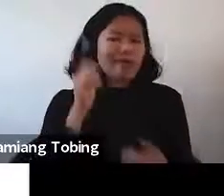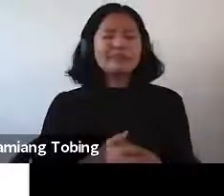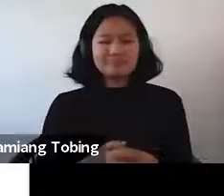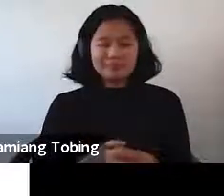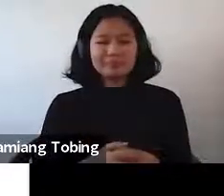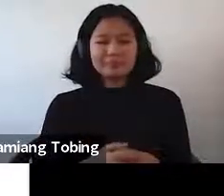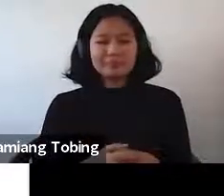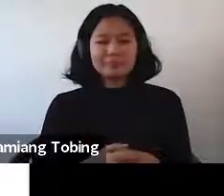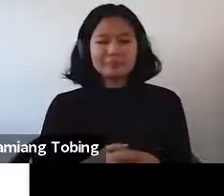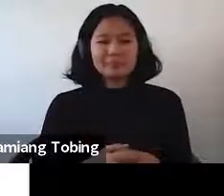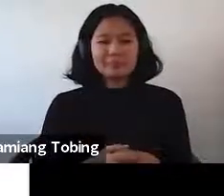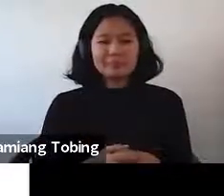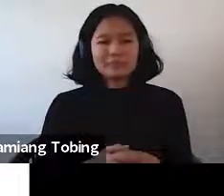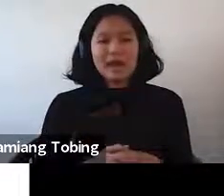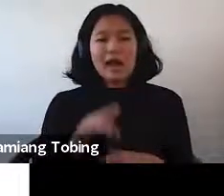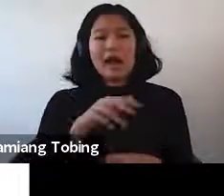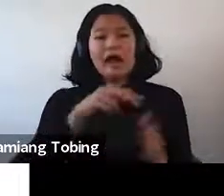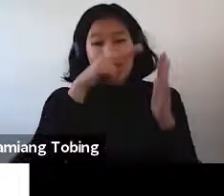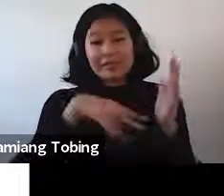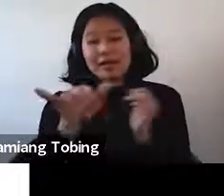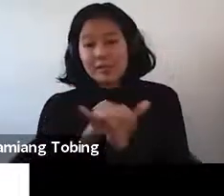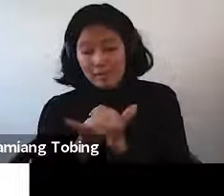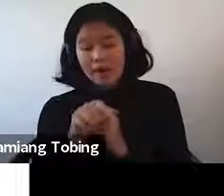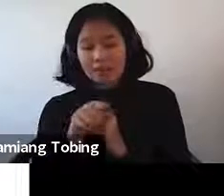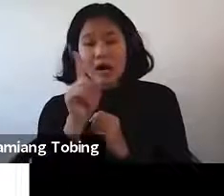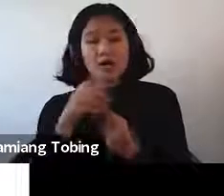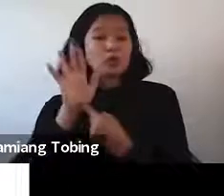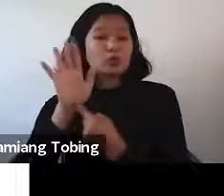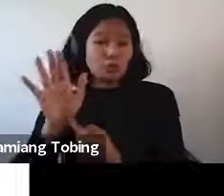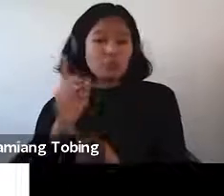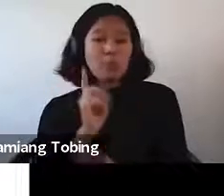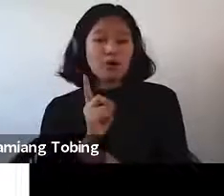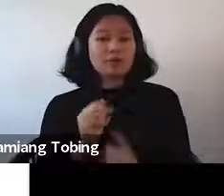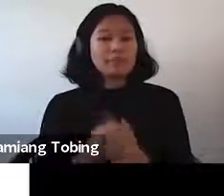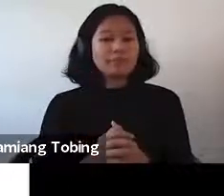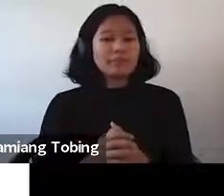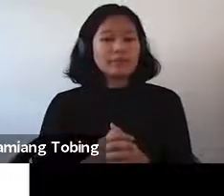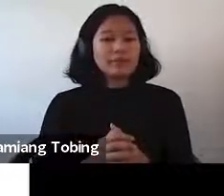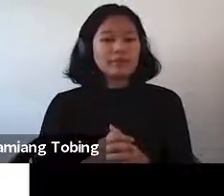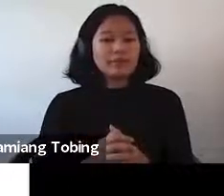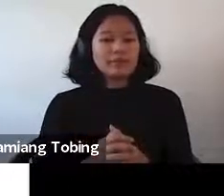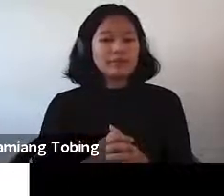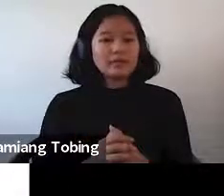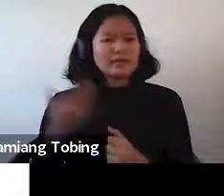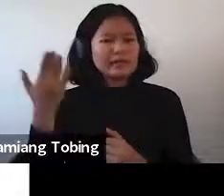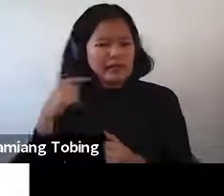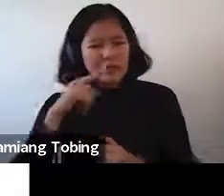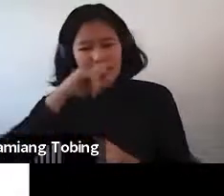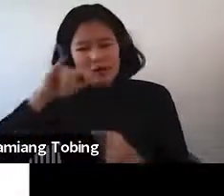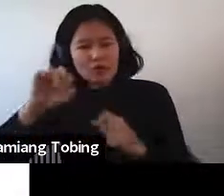Ini data yang sama juga menunjukkan bahwa penghasilan tadi sudah disinggung oleh Pak Joko ya,